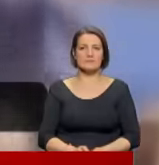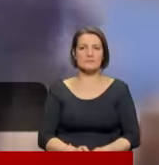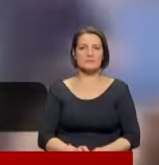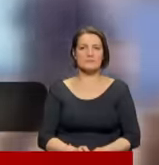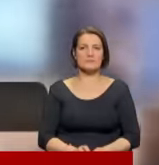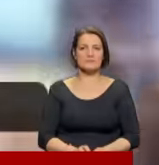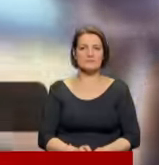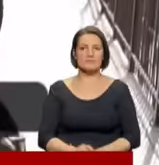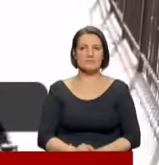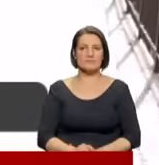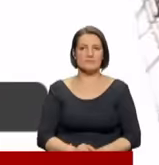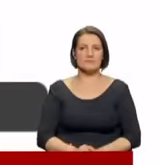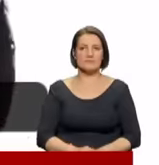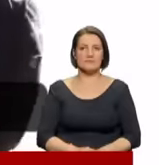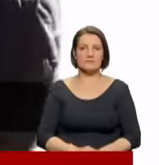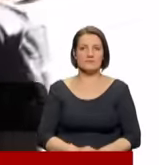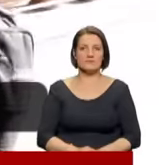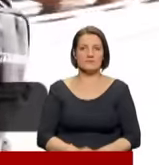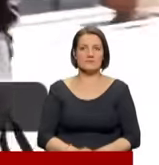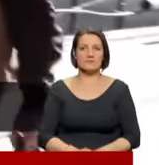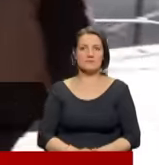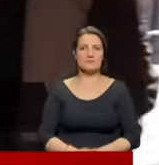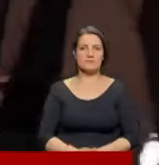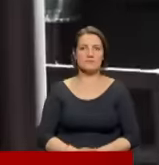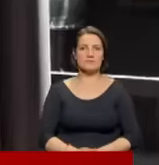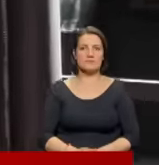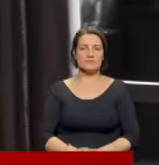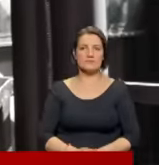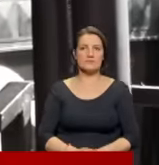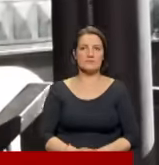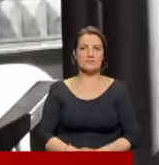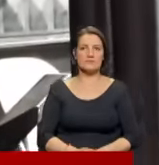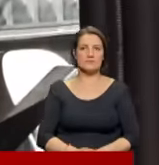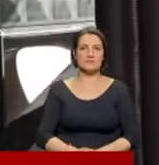Aman Allah'ım. Hoş geldiniz. Evet.